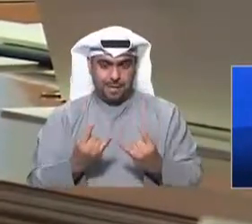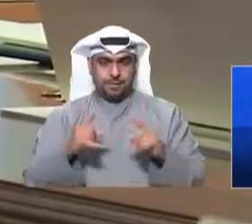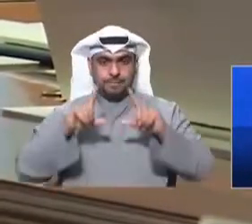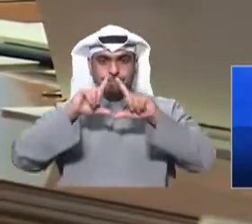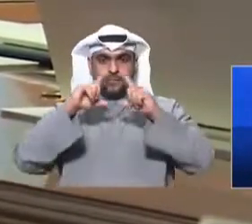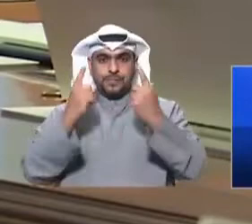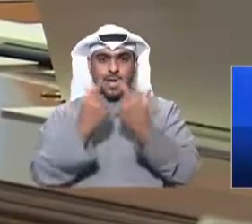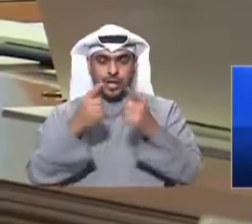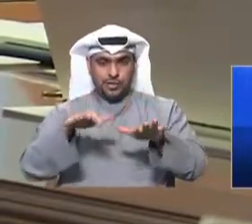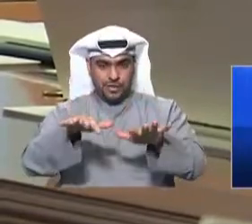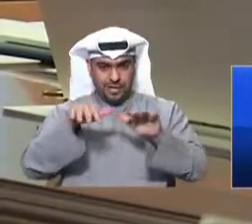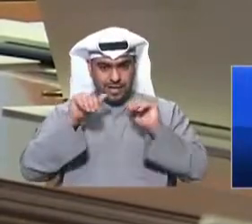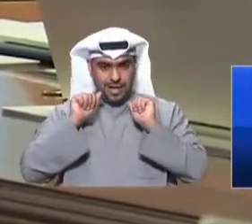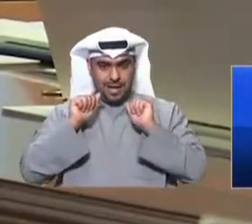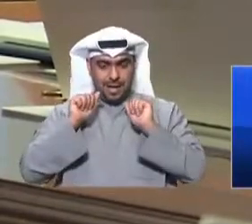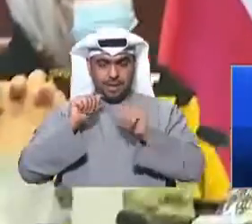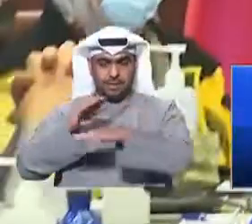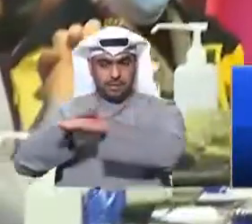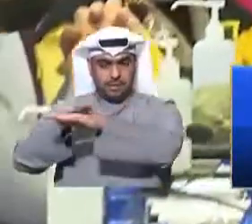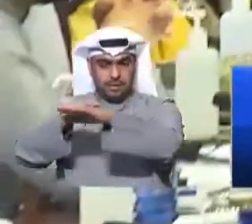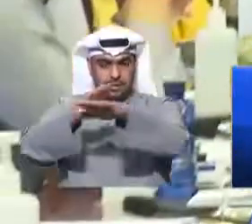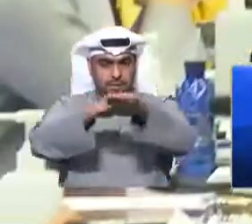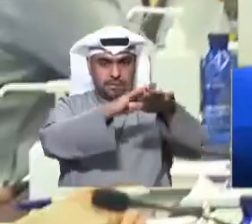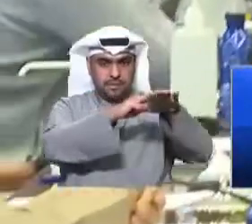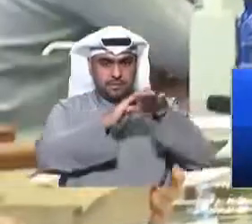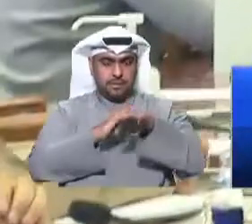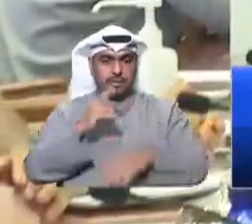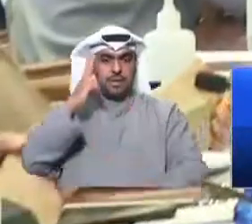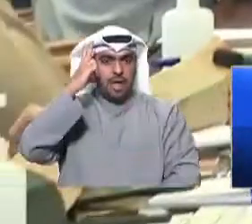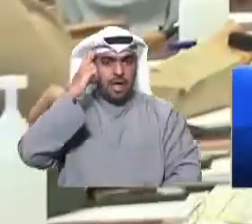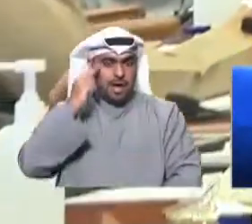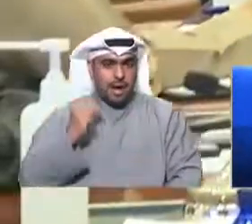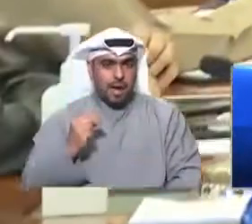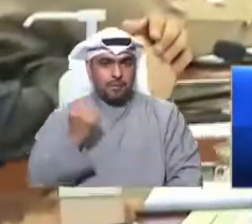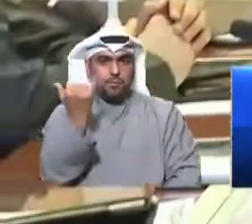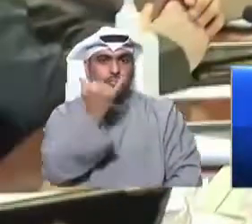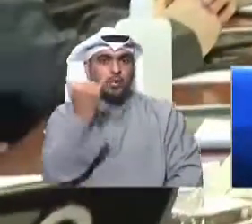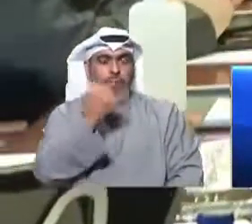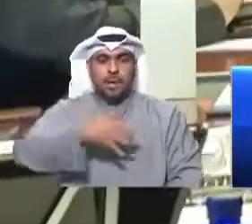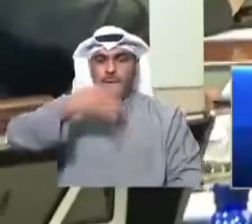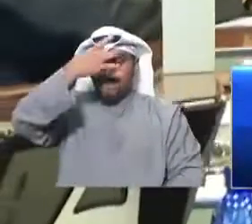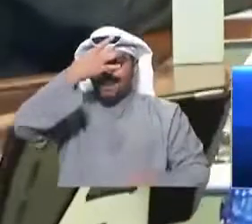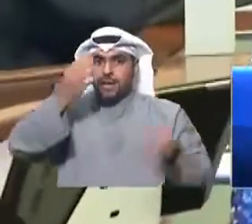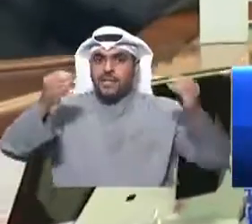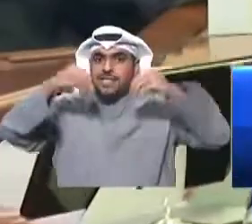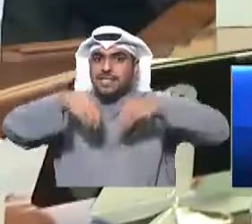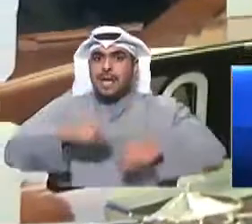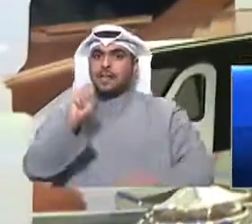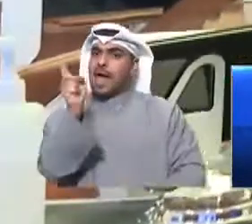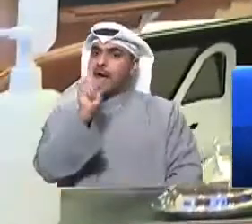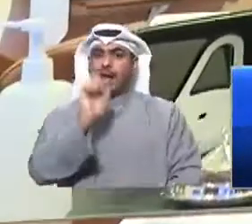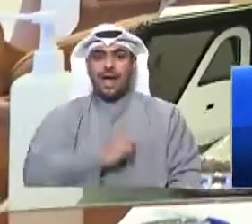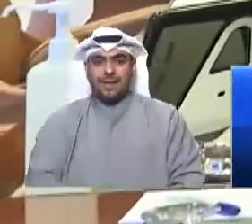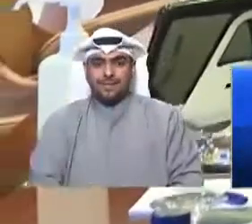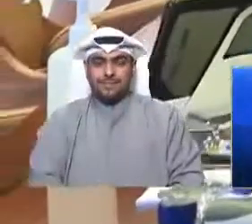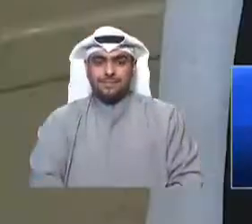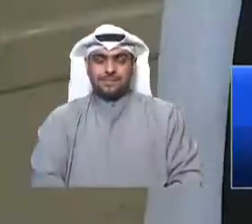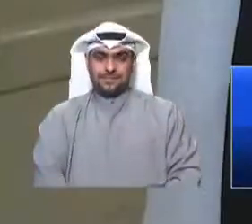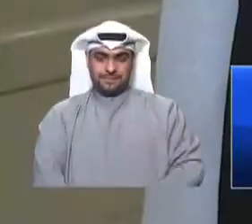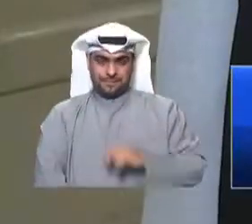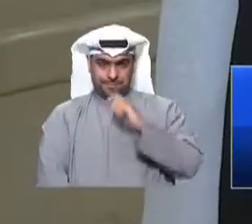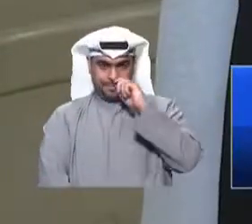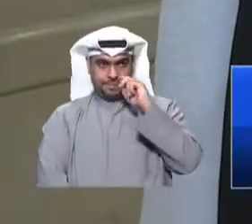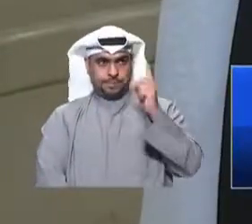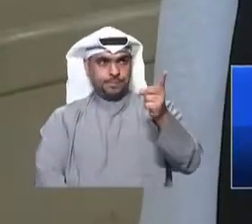من التوصيات التي تساهم في المحافظة على استقرار الوضع الصحي في البلاد. اجتمعنا اليوم باللجنة